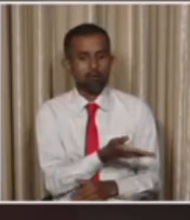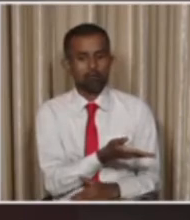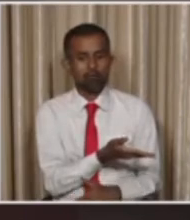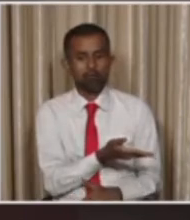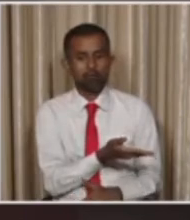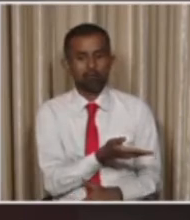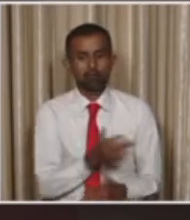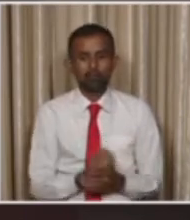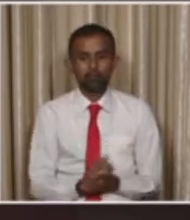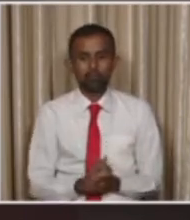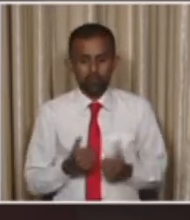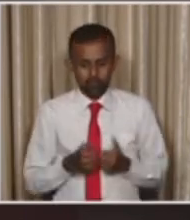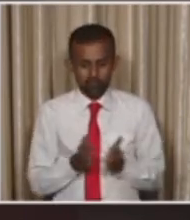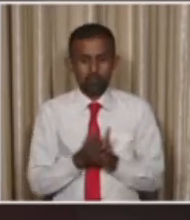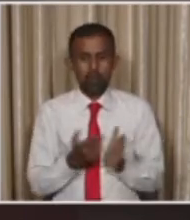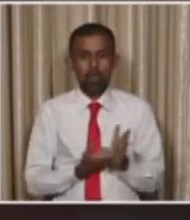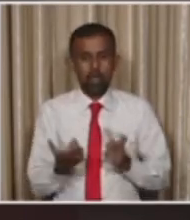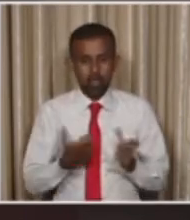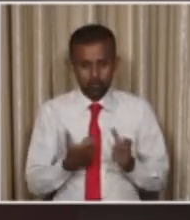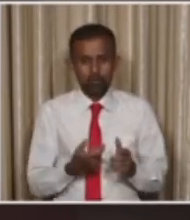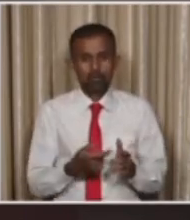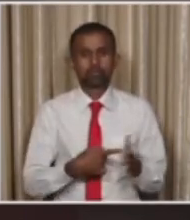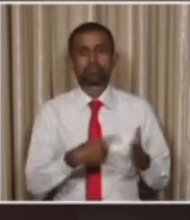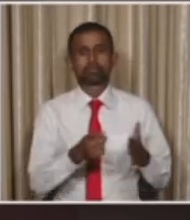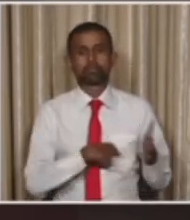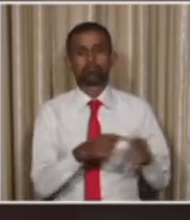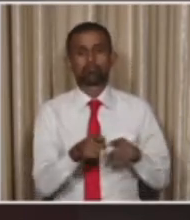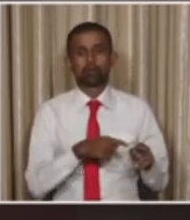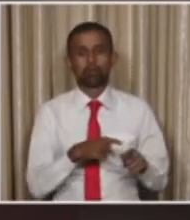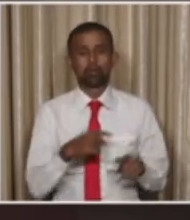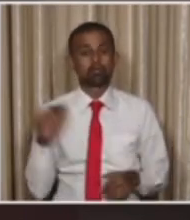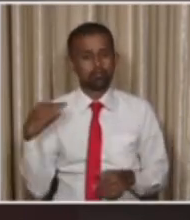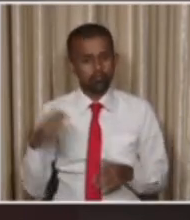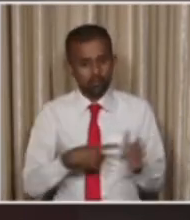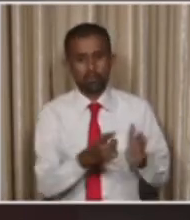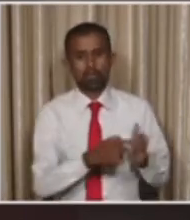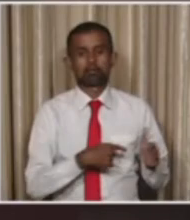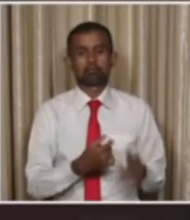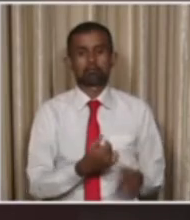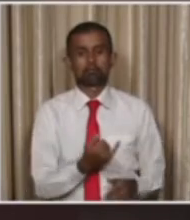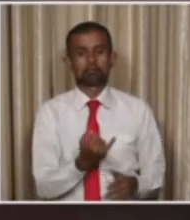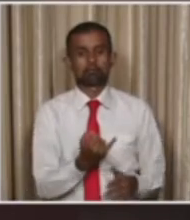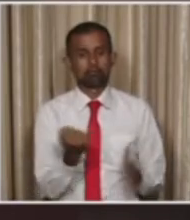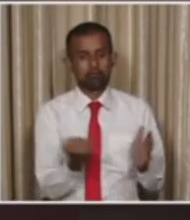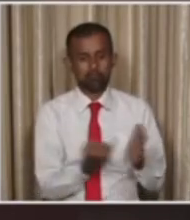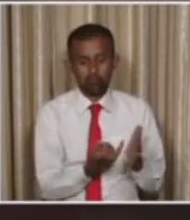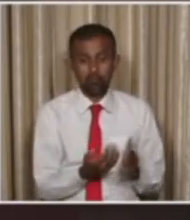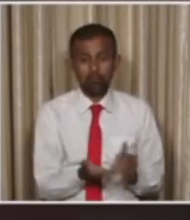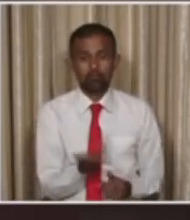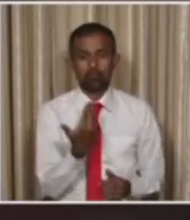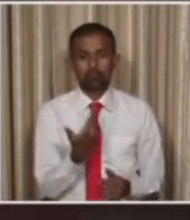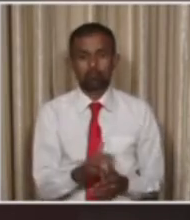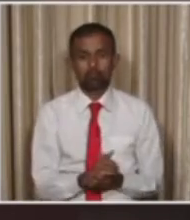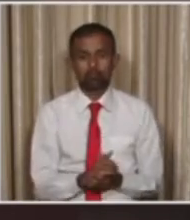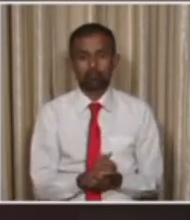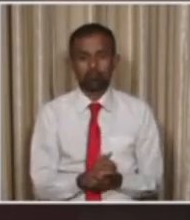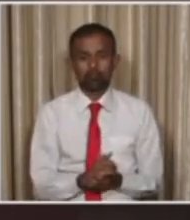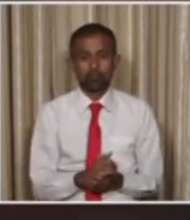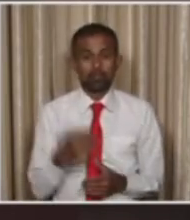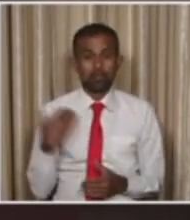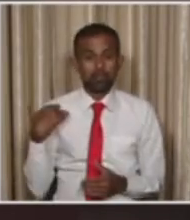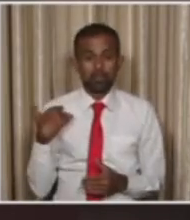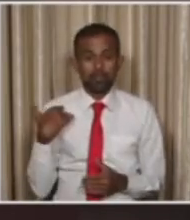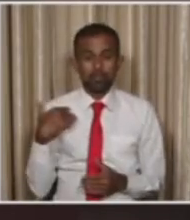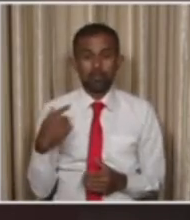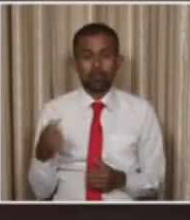ඕනේ. තමගේ ඥාතින්ටත් ඊර්ෂ්‍යා කරනවා. තමගේ සහෝදරයටත් ඊර්ෂ්‍යා කරනවා. කුහකකම් කරනවා. සහෝදරයා ඊඩමක් කුඹුරක්